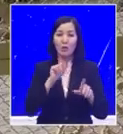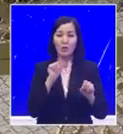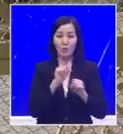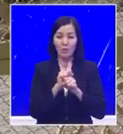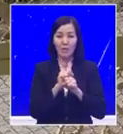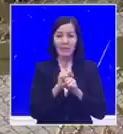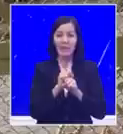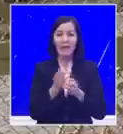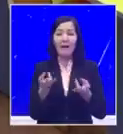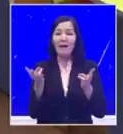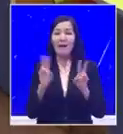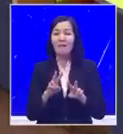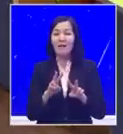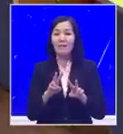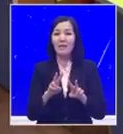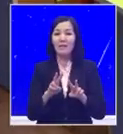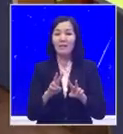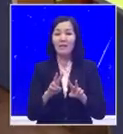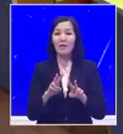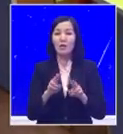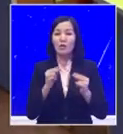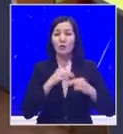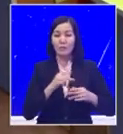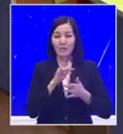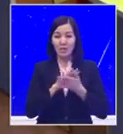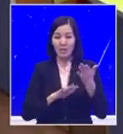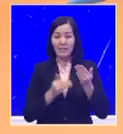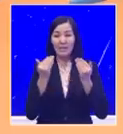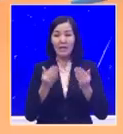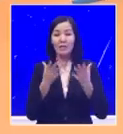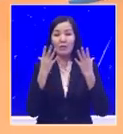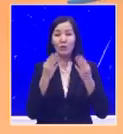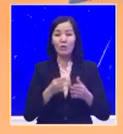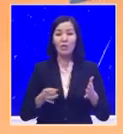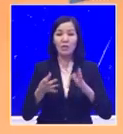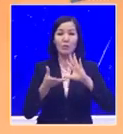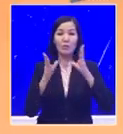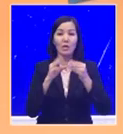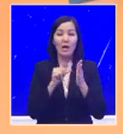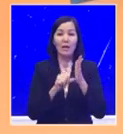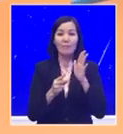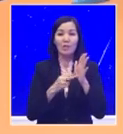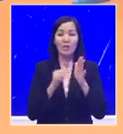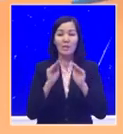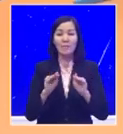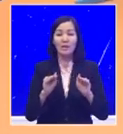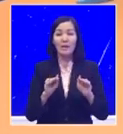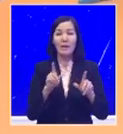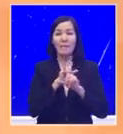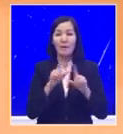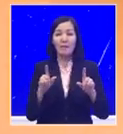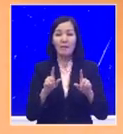тоқтатты. Қалған аймақта штаттық режимде жұмыстары жалғаса береді. Қазіргі күні республика бойынша 67 мың бала мектепке дейінгі